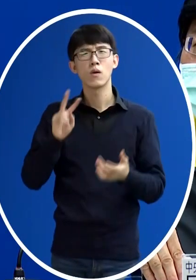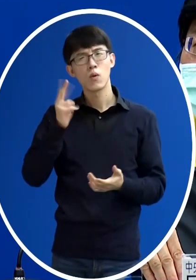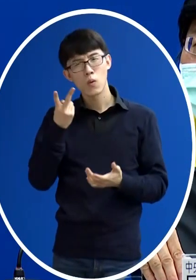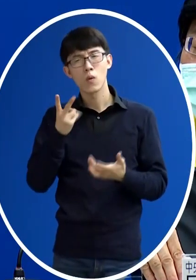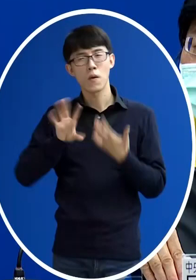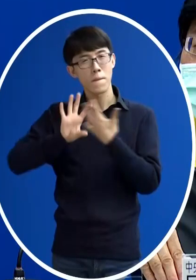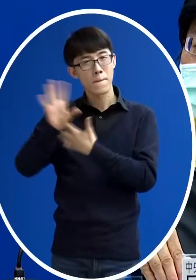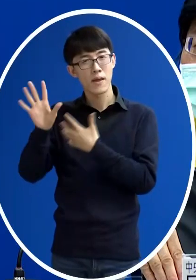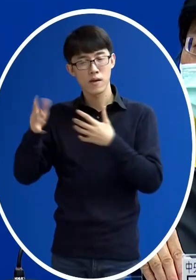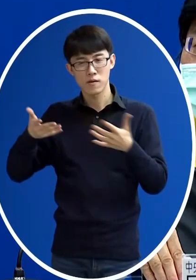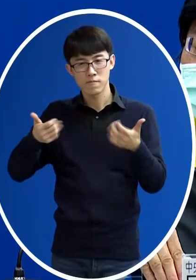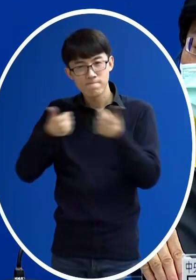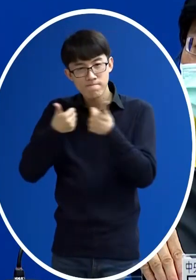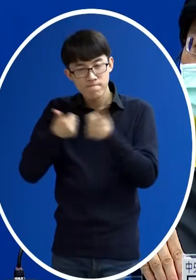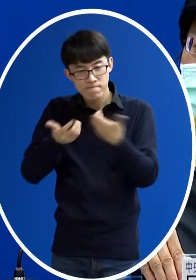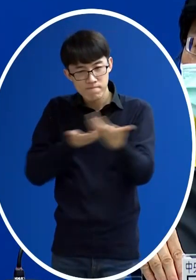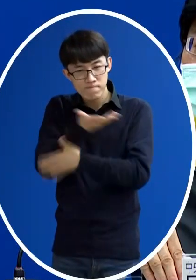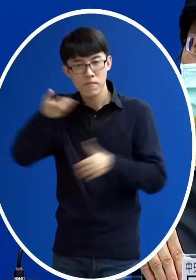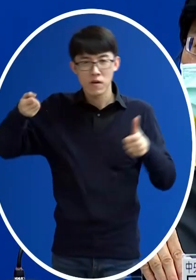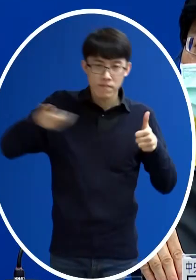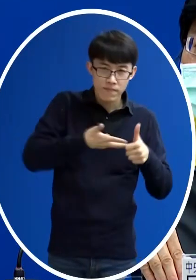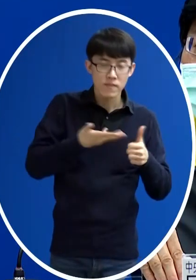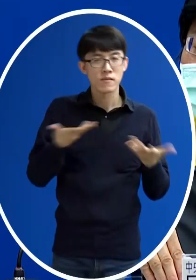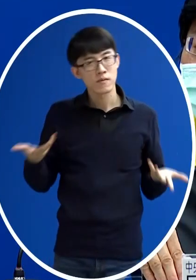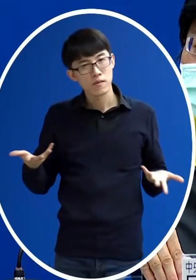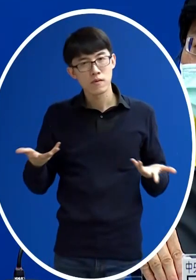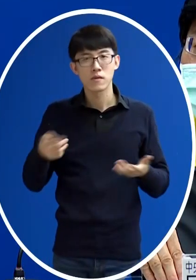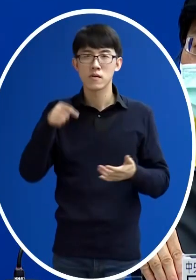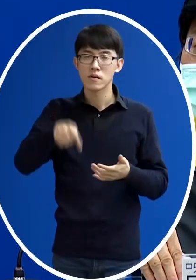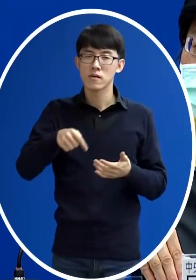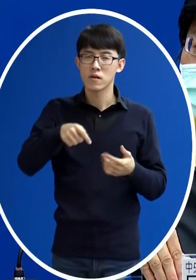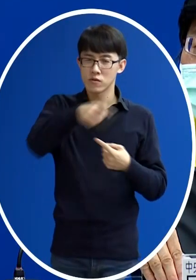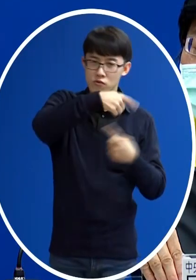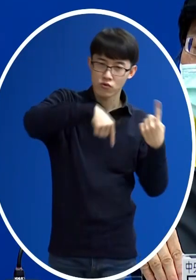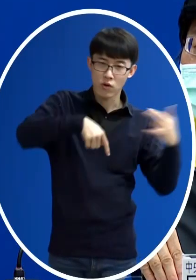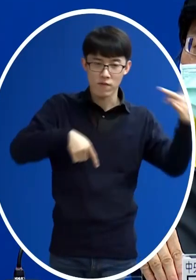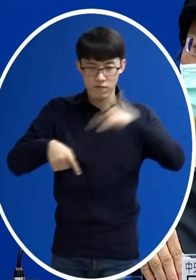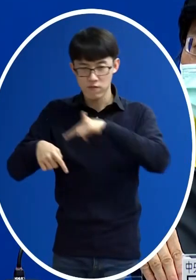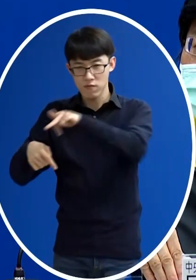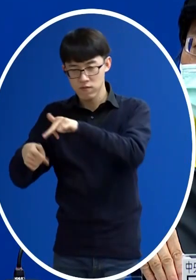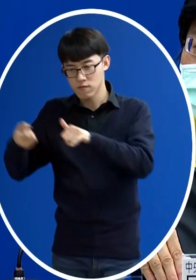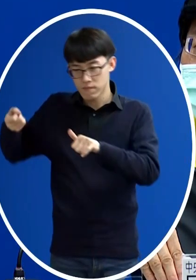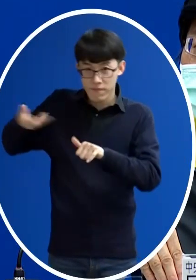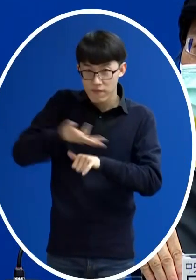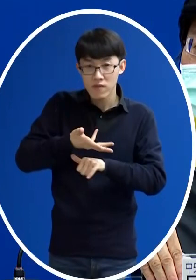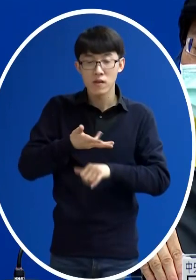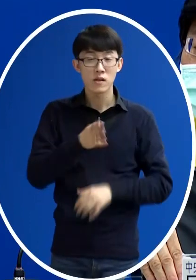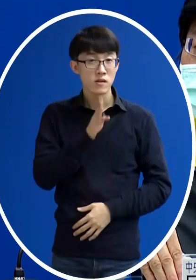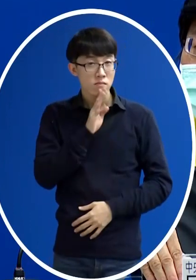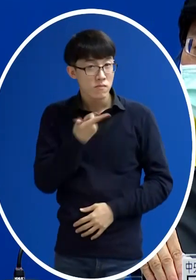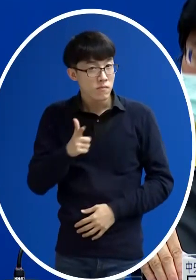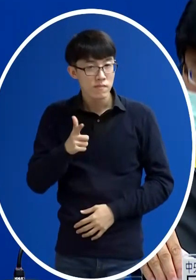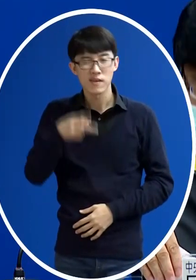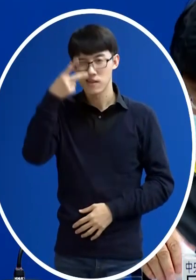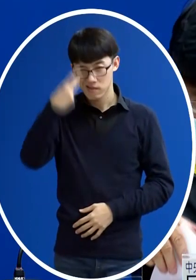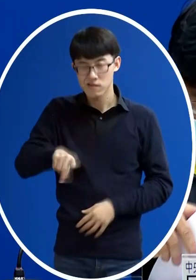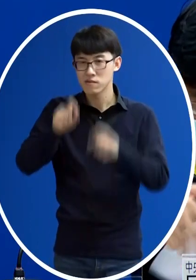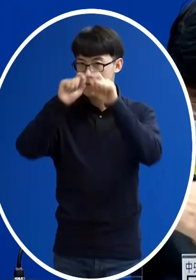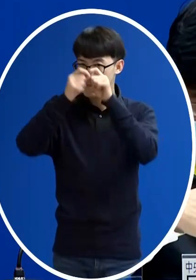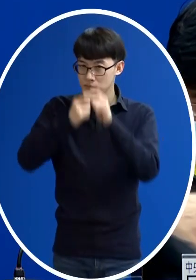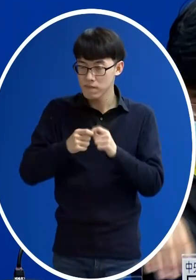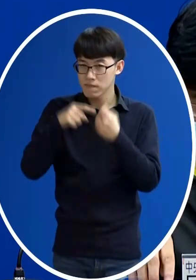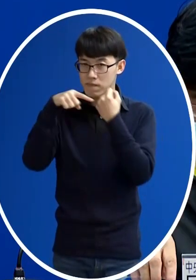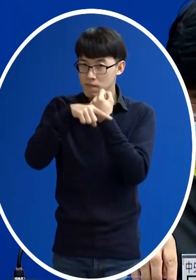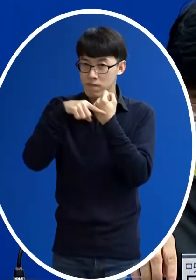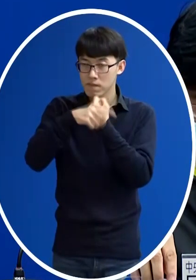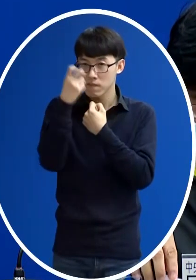关的外来人士，或者是说秘鲁这个案例是不是转机当中感染，这个都还有待进一步的议调，所以这个部分的研